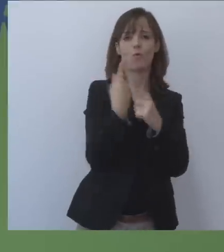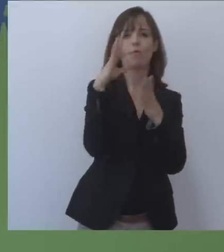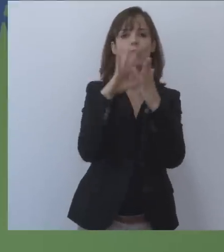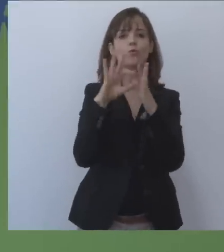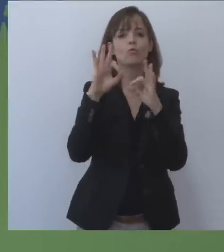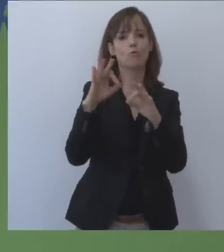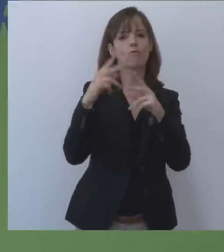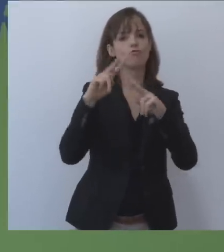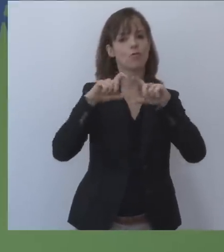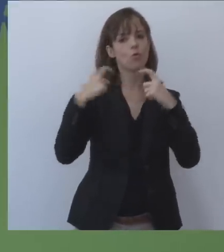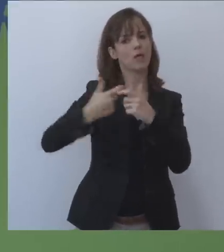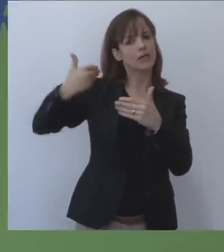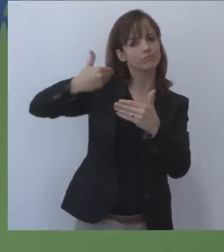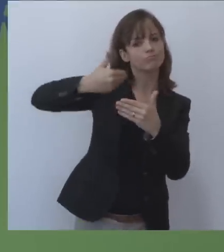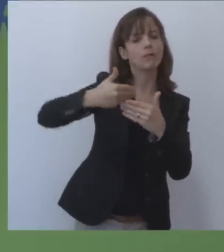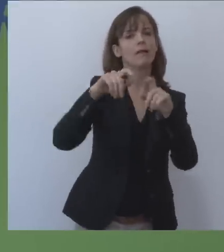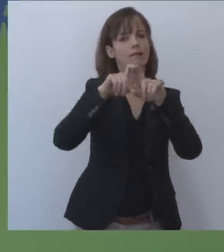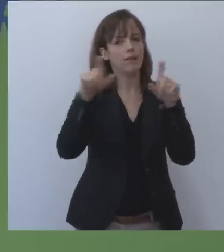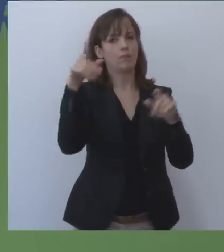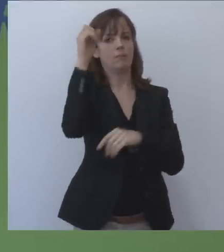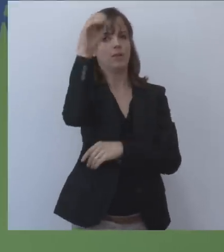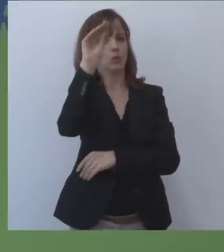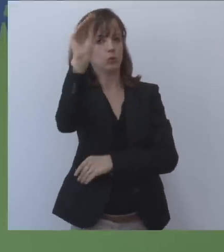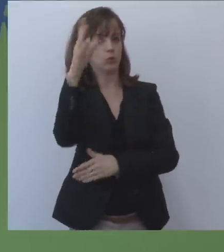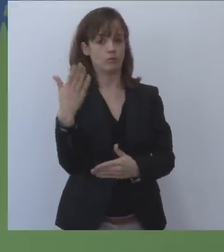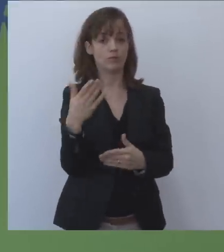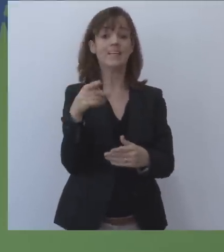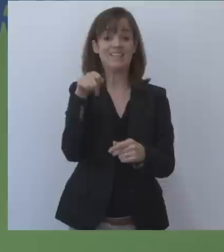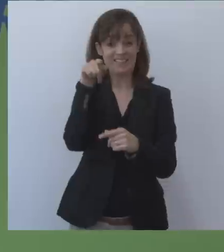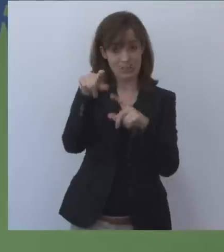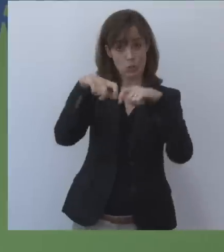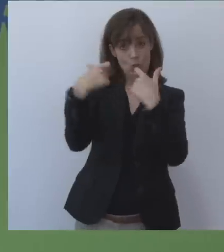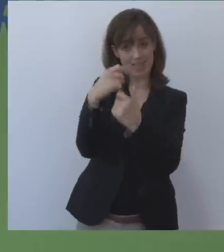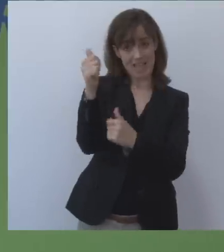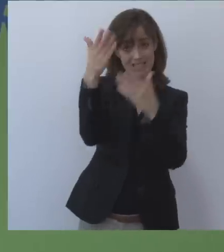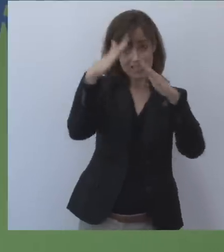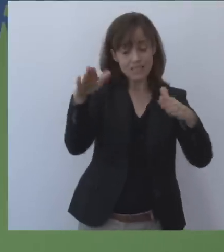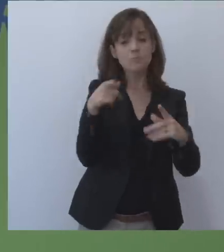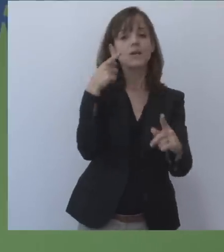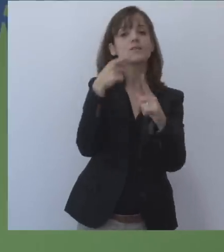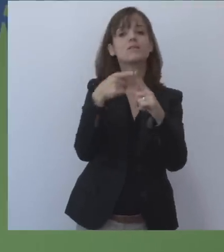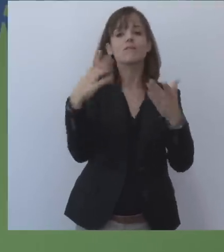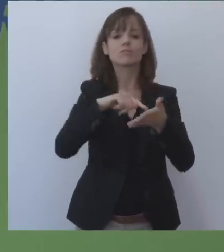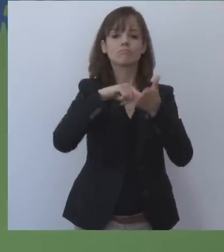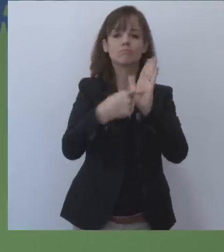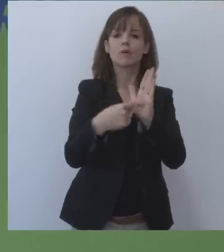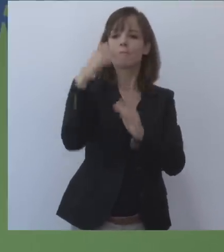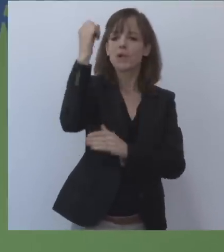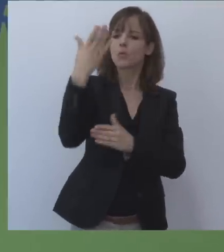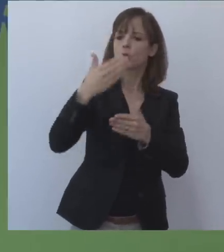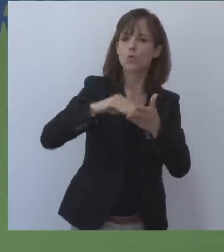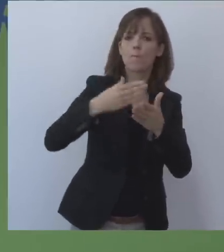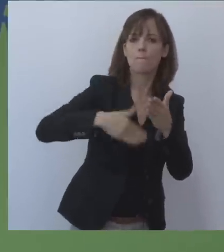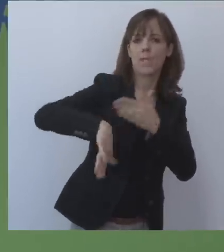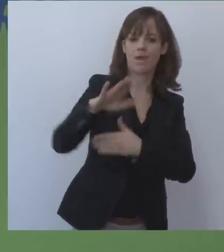Kongressreihe zu Zukunftsthemen. Und hier geht es darum, dass wir zeigen wollen, Bildung kann mehr, Bayern kann mehr in Sachen Bildung. Wir